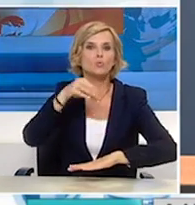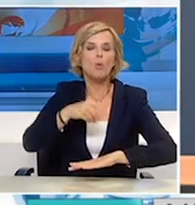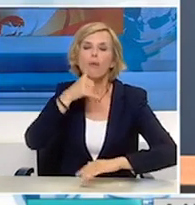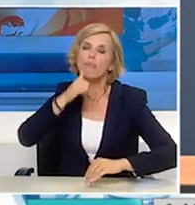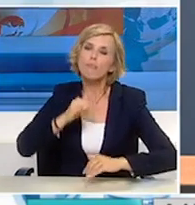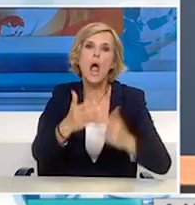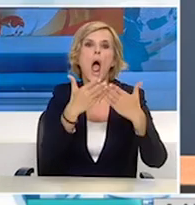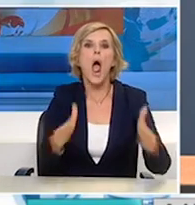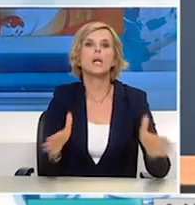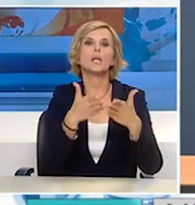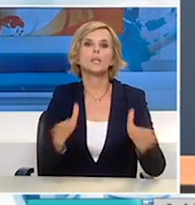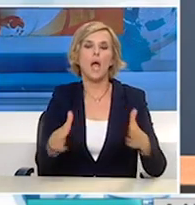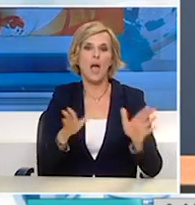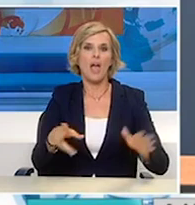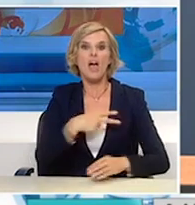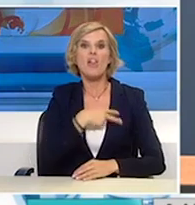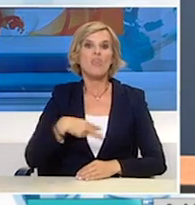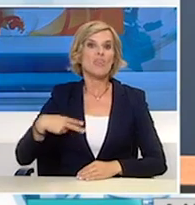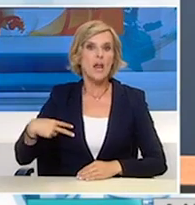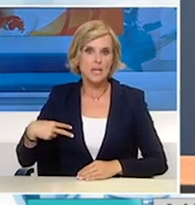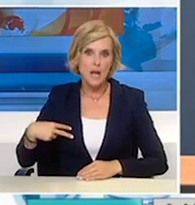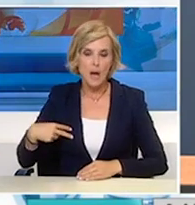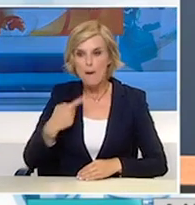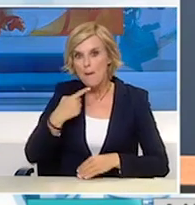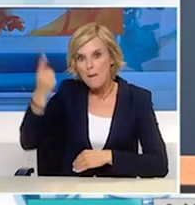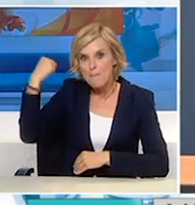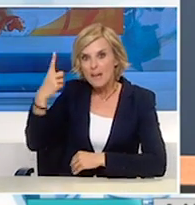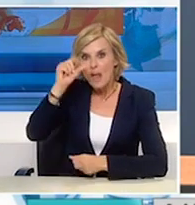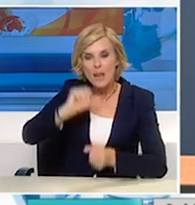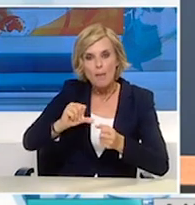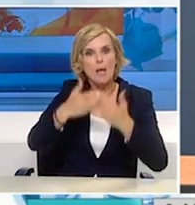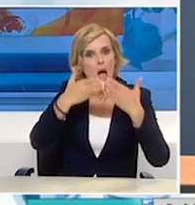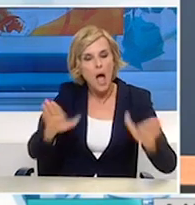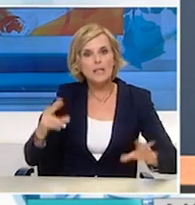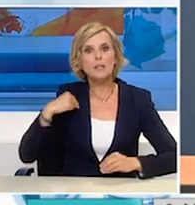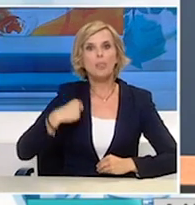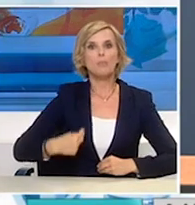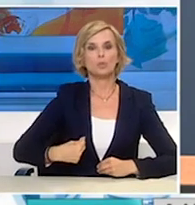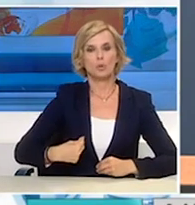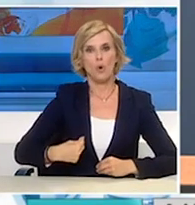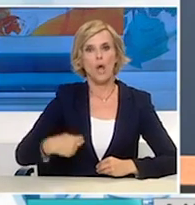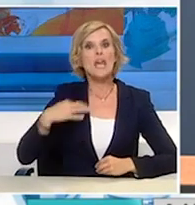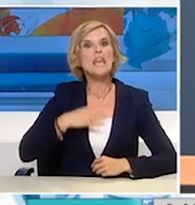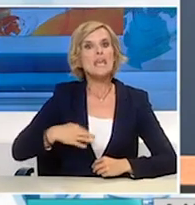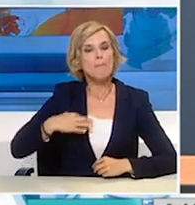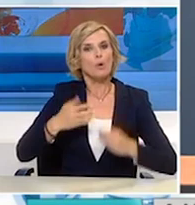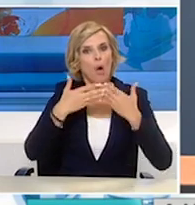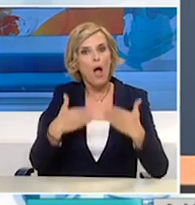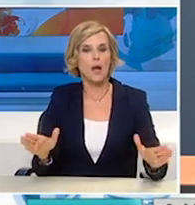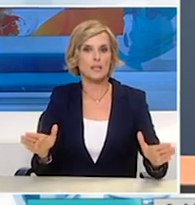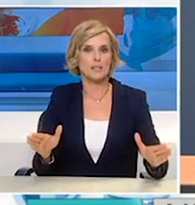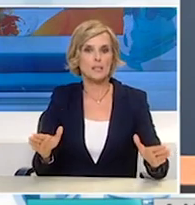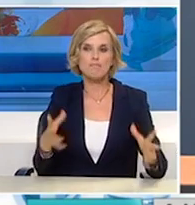Στη Δανία, τα νηπιαγωγεία και τα δημοτικά είναι ανοιχτά περίπου ένα μήνα τώρα. Πρόσφατες δημοσκοπήσεις σε πολλές χώρες του